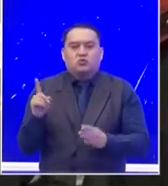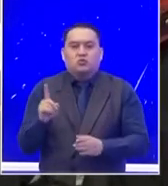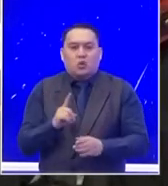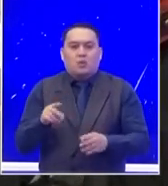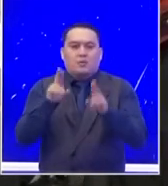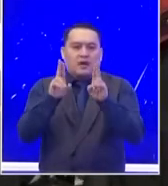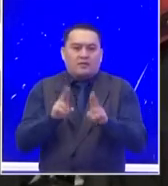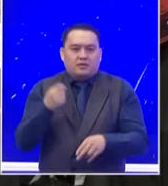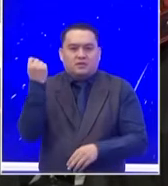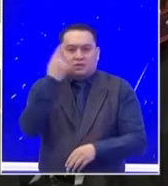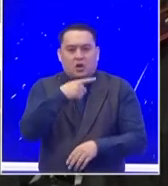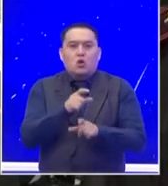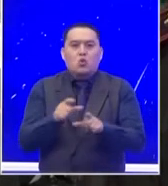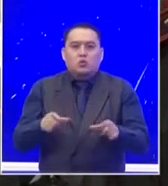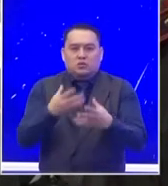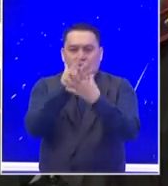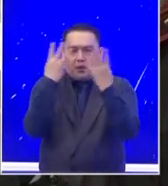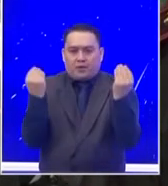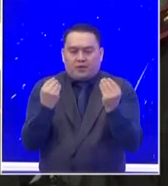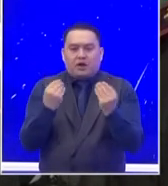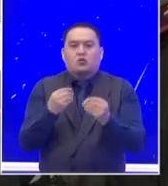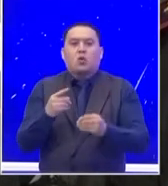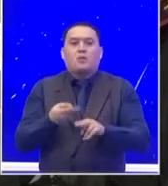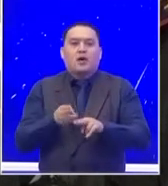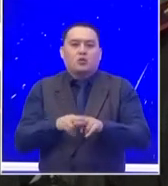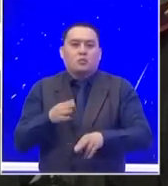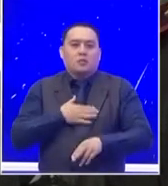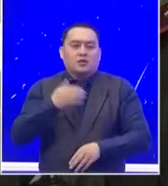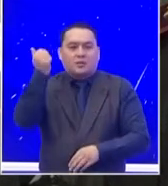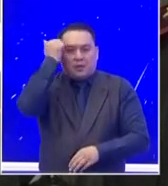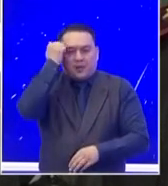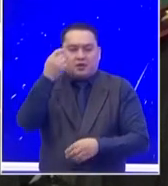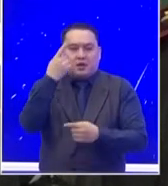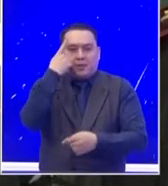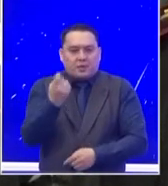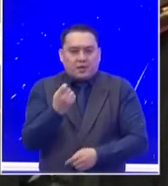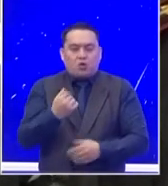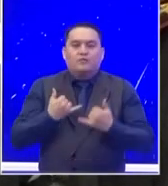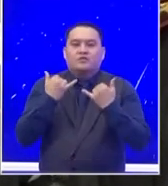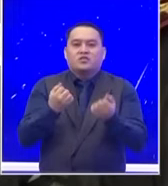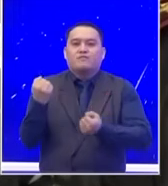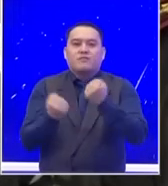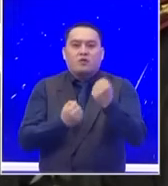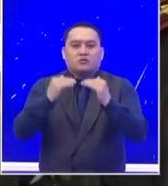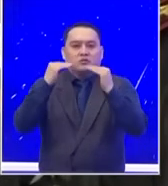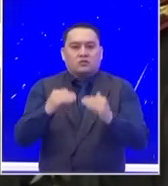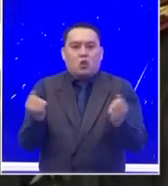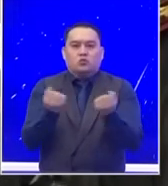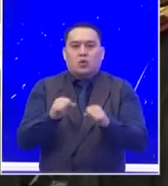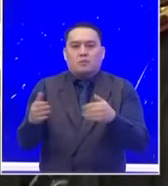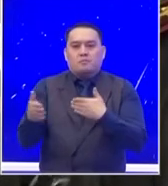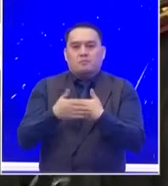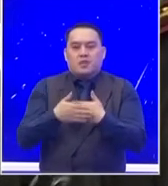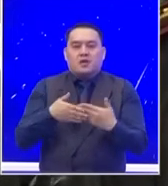все правила известны, люди порой забывают их соблюдать. Поэтому мы им напоминаем. Уважаемые водители, прошу, снижайте скорость при приближении